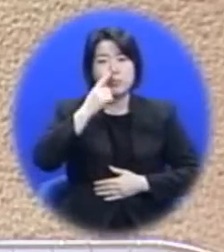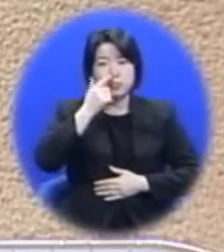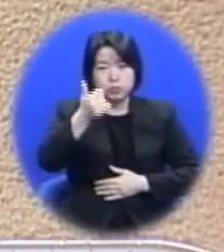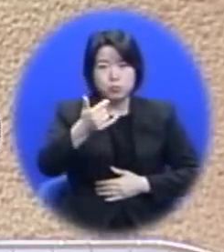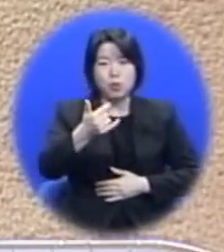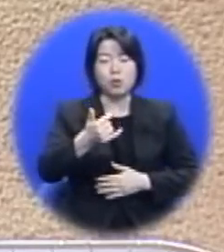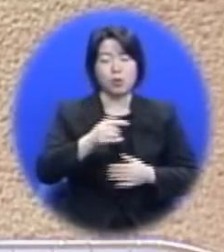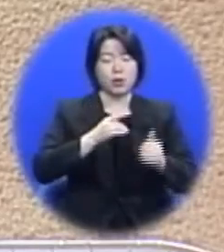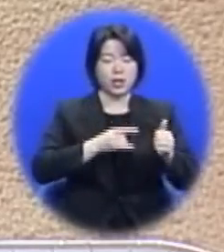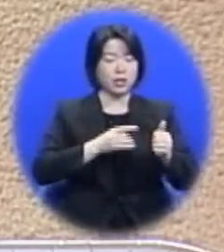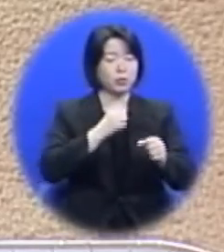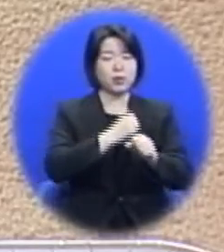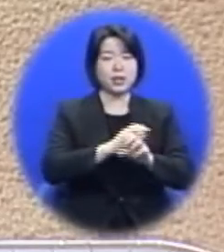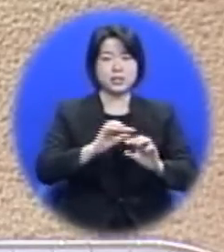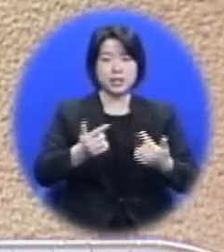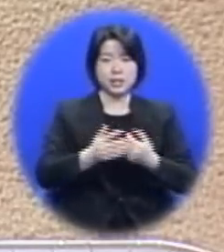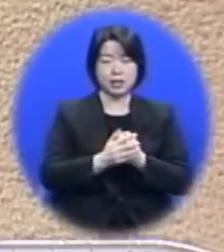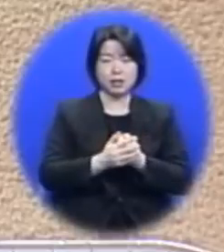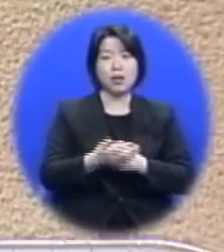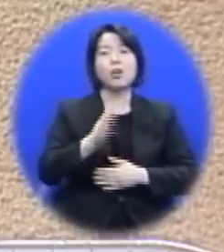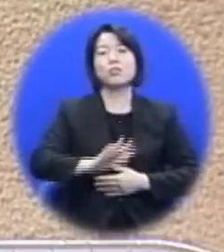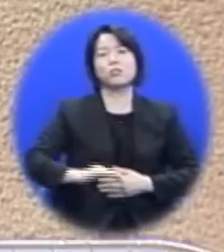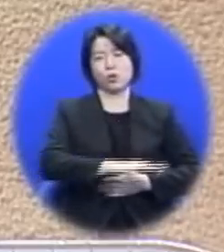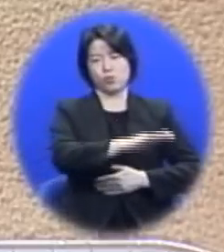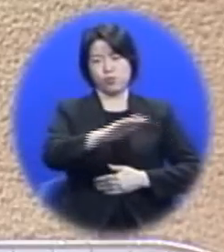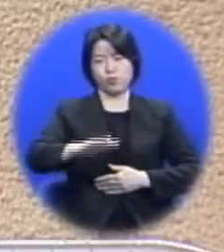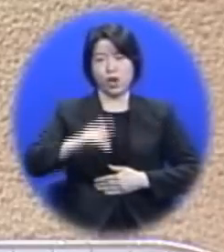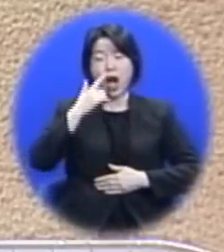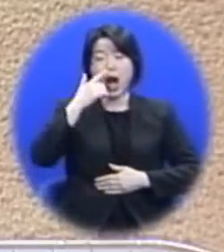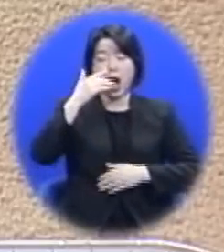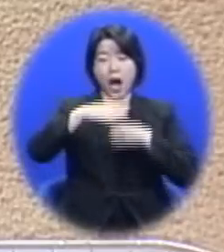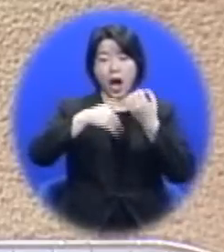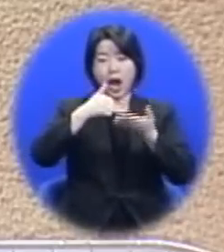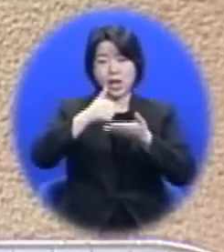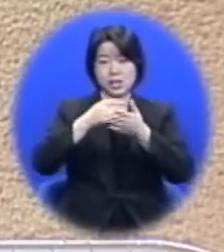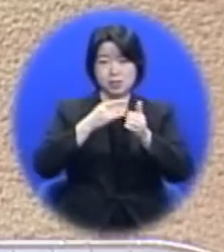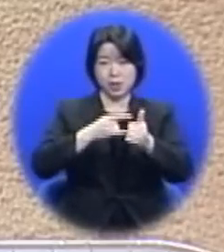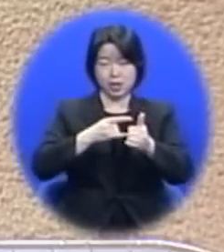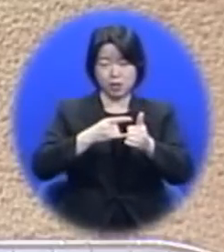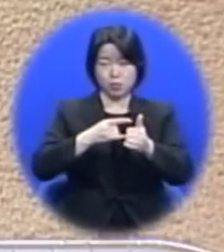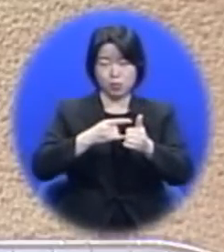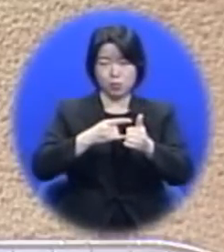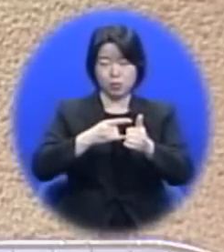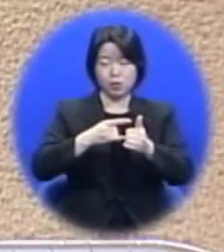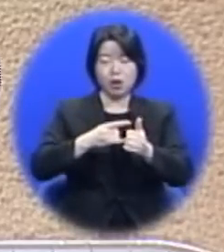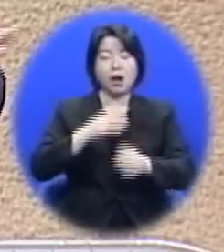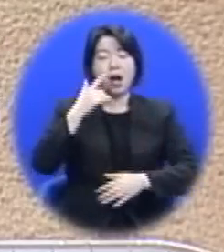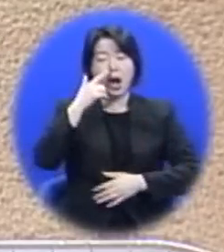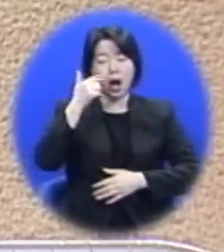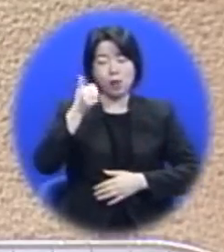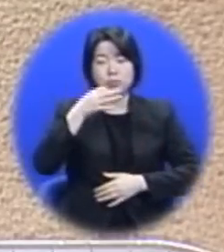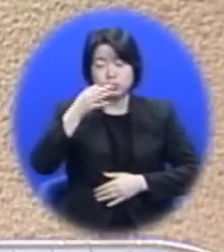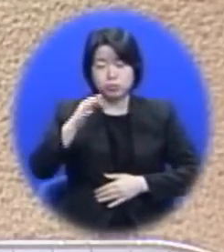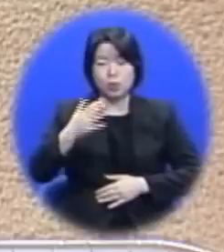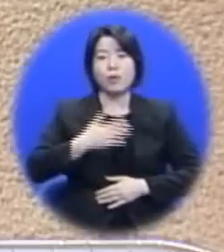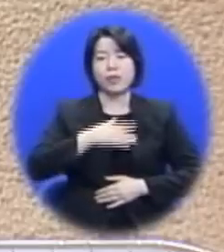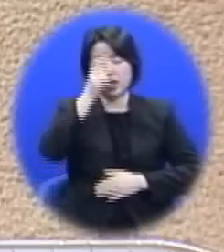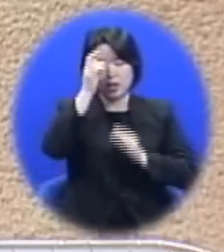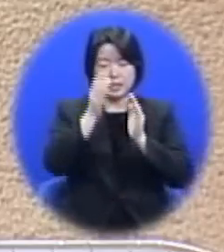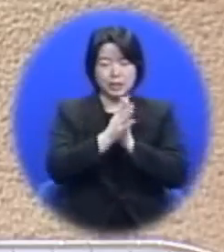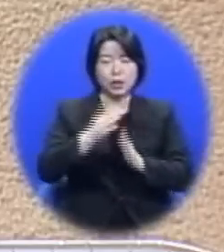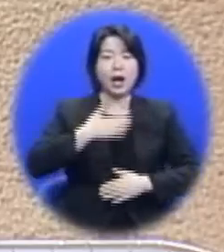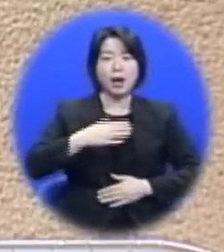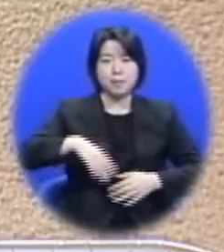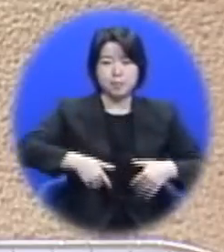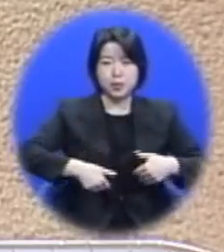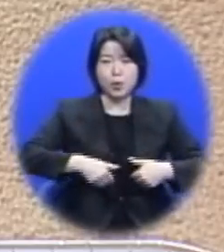우리는 하나님에게 그렇게 합니다. 하나님 아버지, 그러고는 내 기도 제목부터 쏟아냅니다.